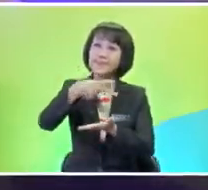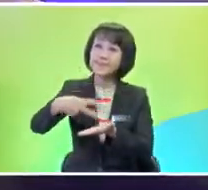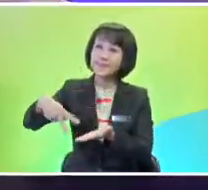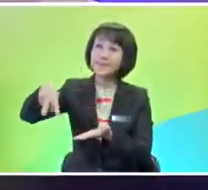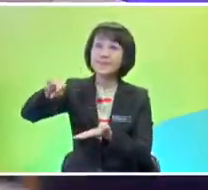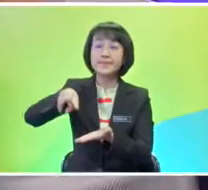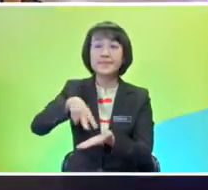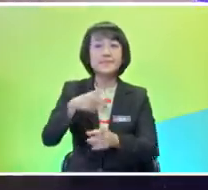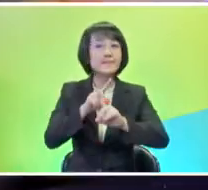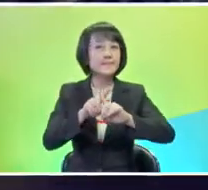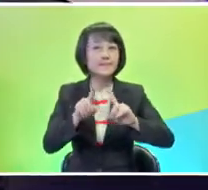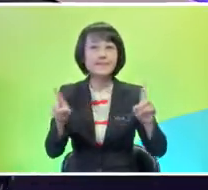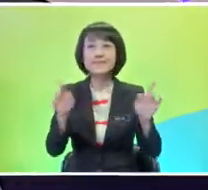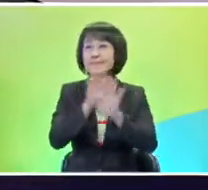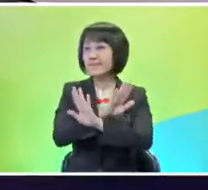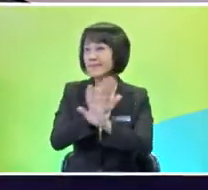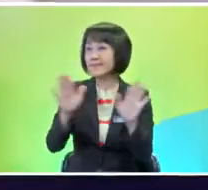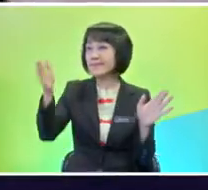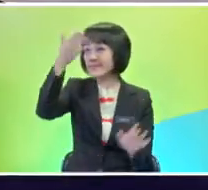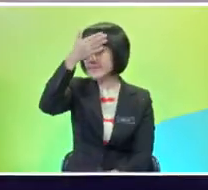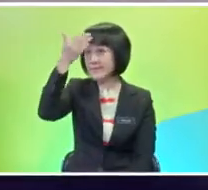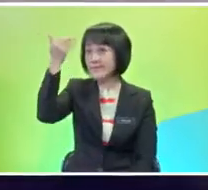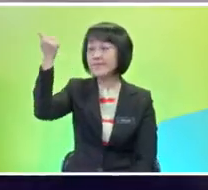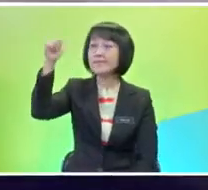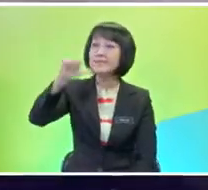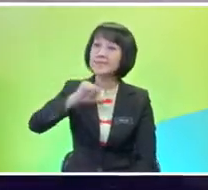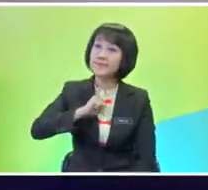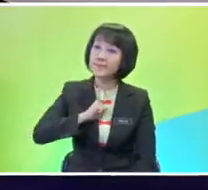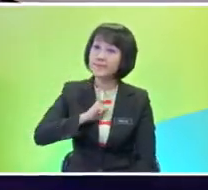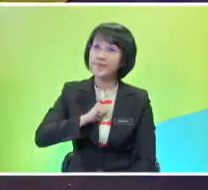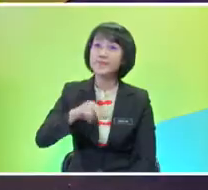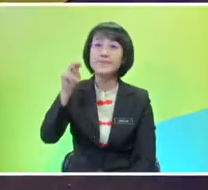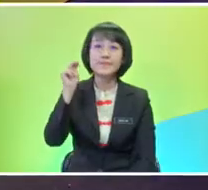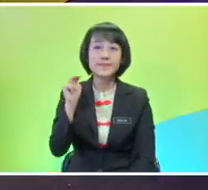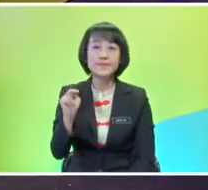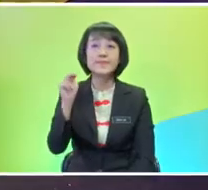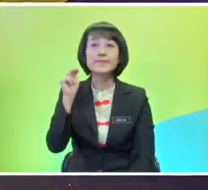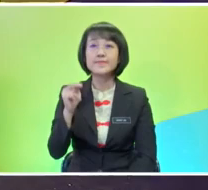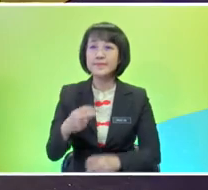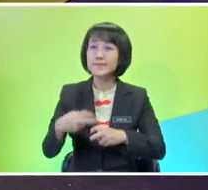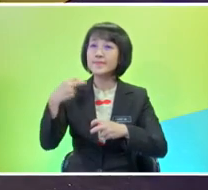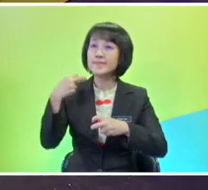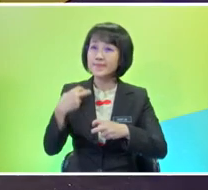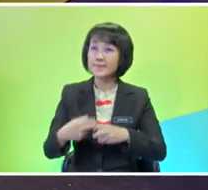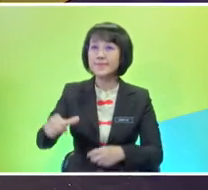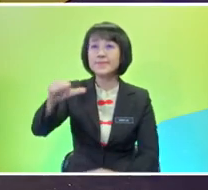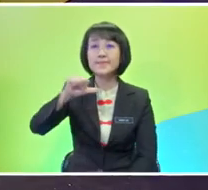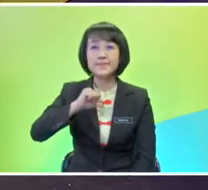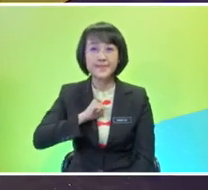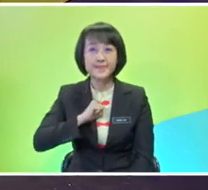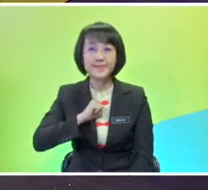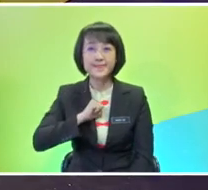tetapi Janganlah lupakan diri nanti menyusah sendiri